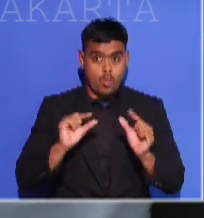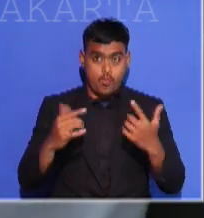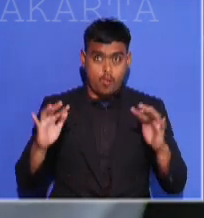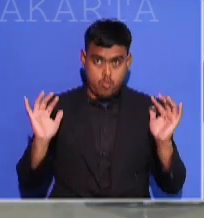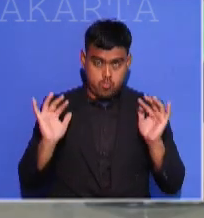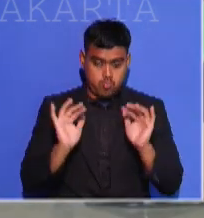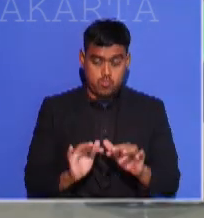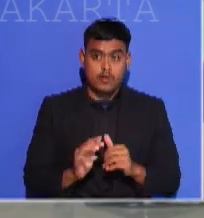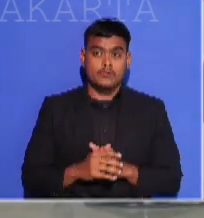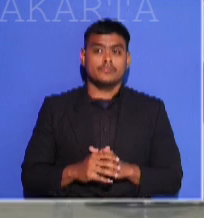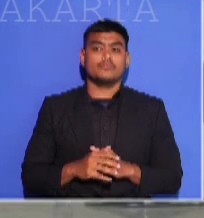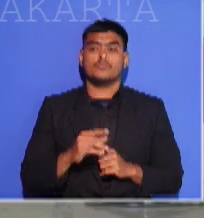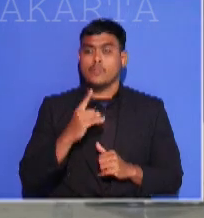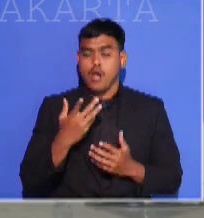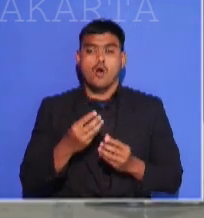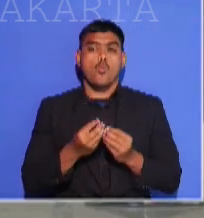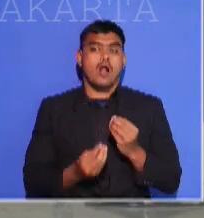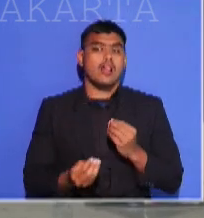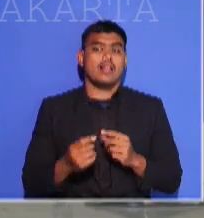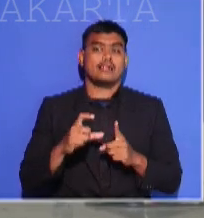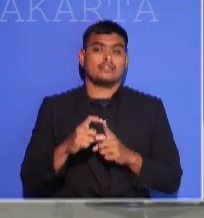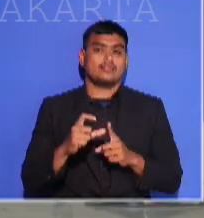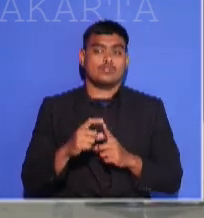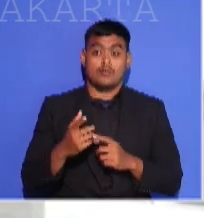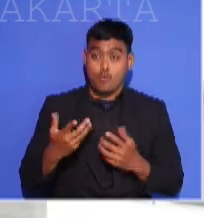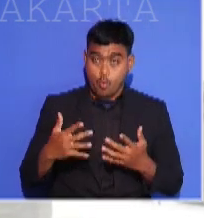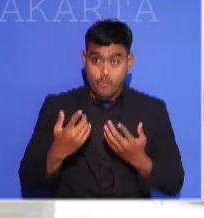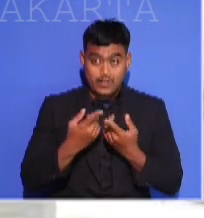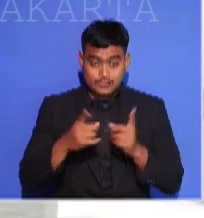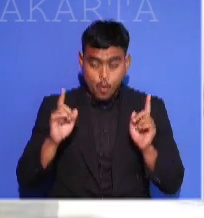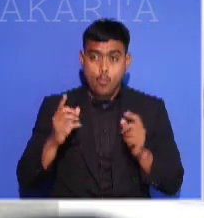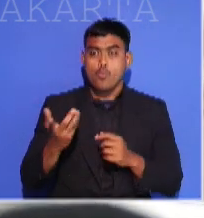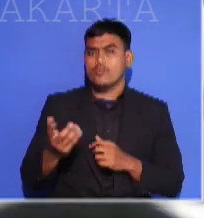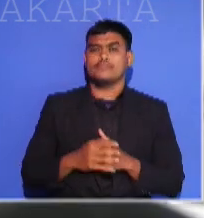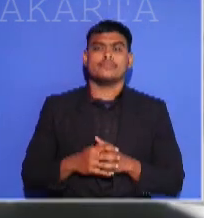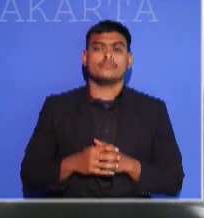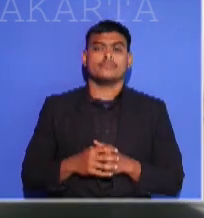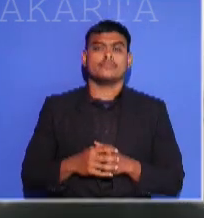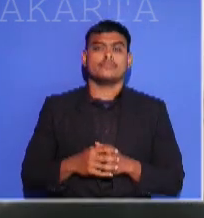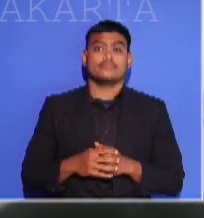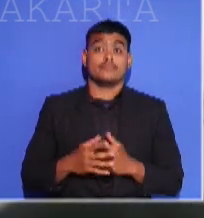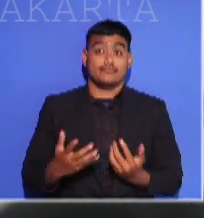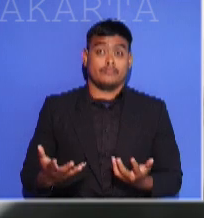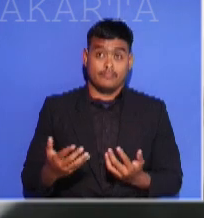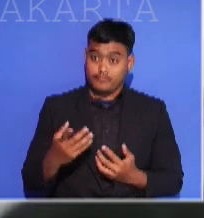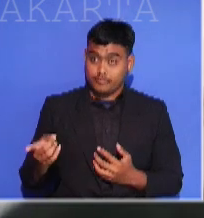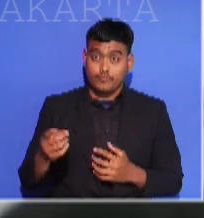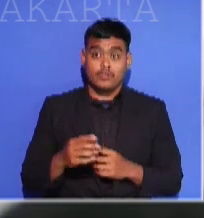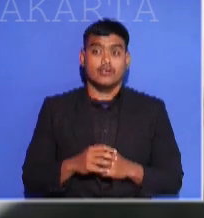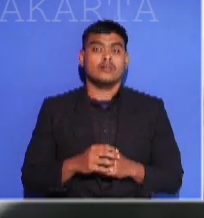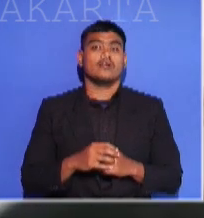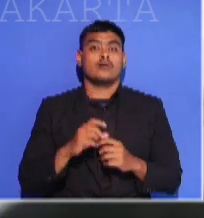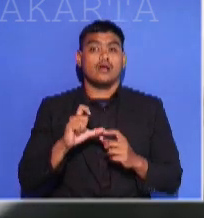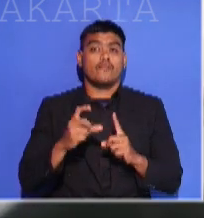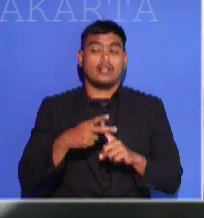Susanto wakil dekan fipol UGM m Hafiz Nur Head of research cfds UGM septiaji